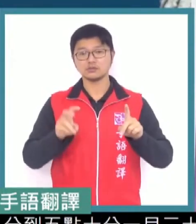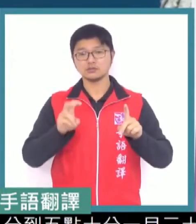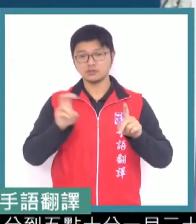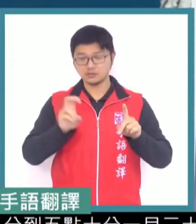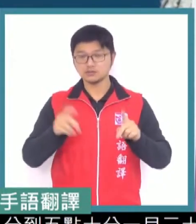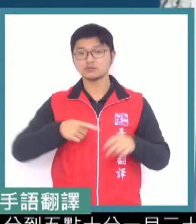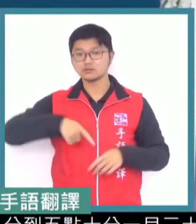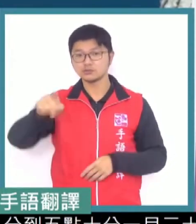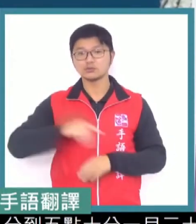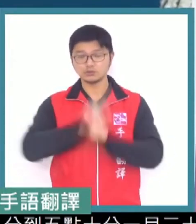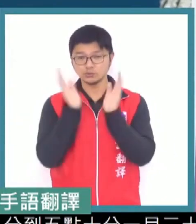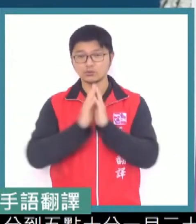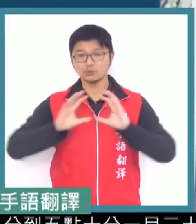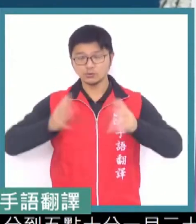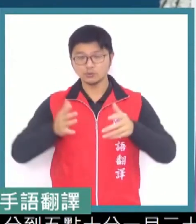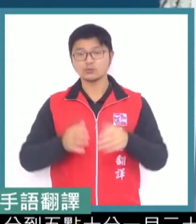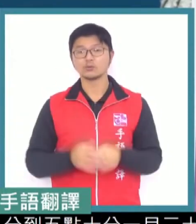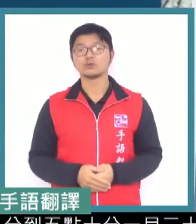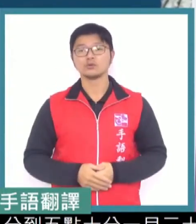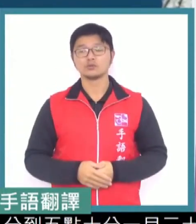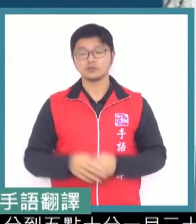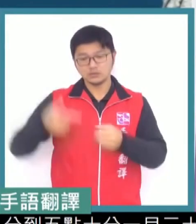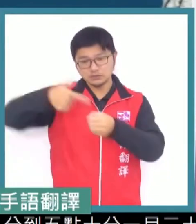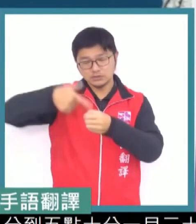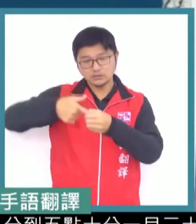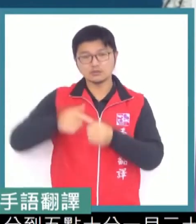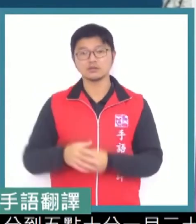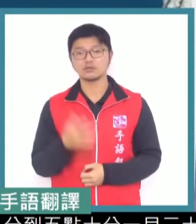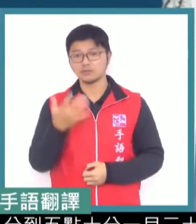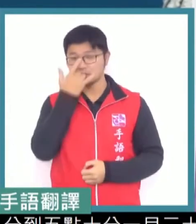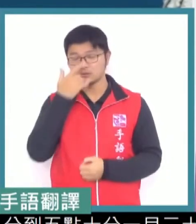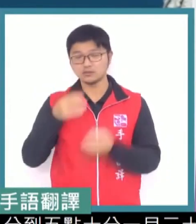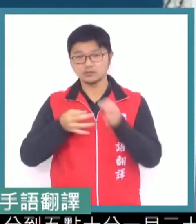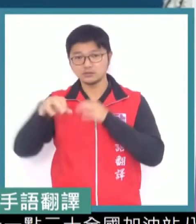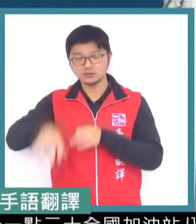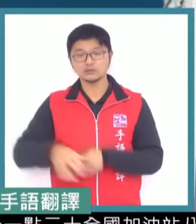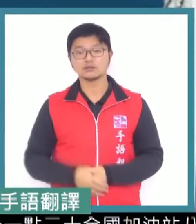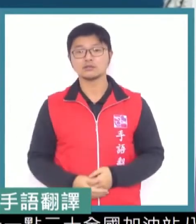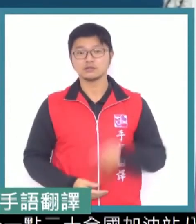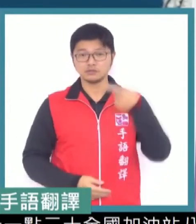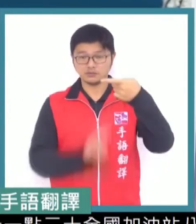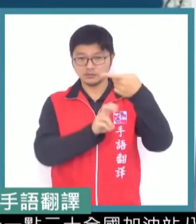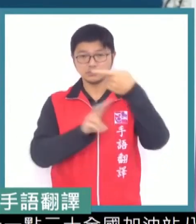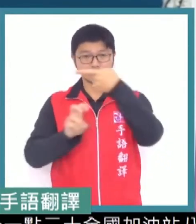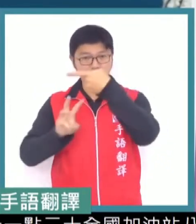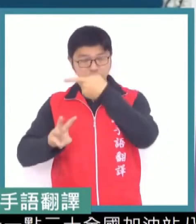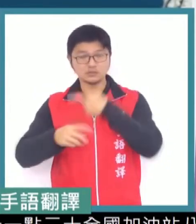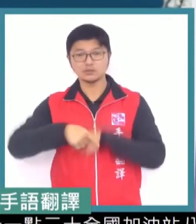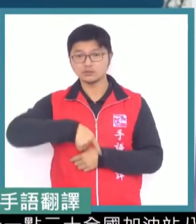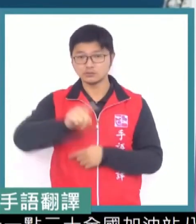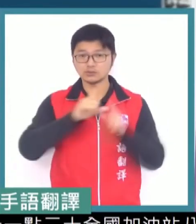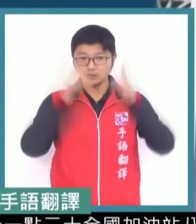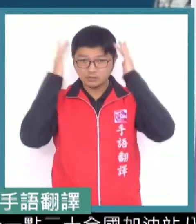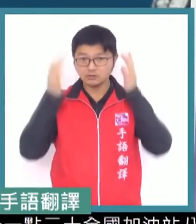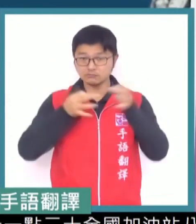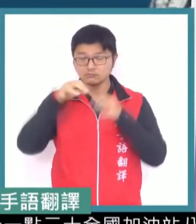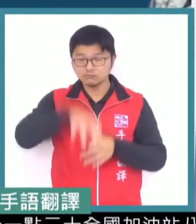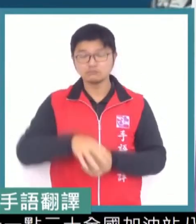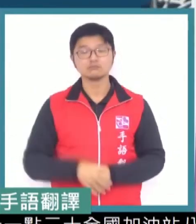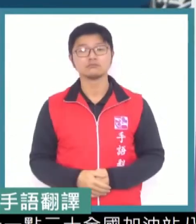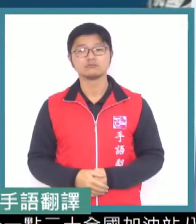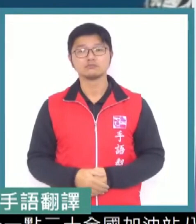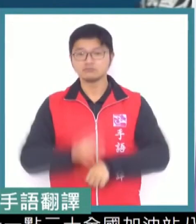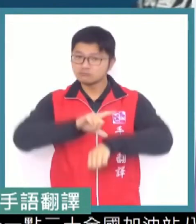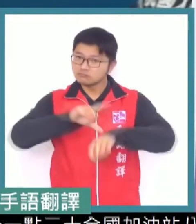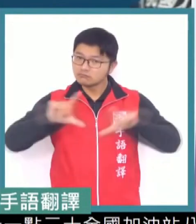11:12到11:20，全国加油站八德和强路站。那1月22跟23号有个个案到大南市场， 那时